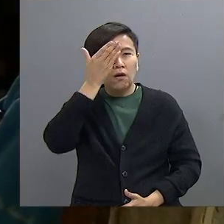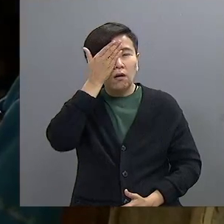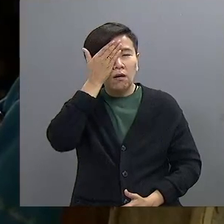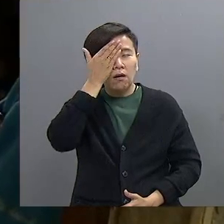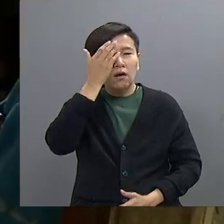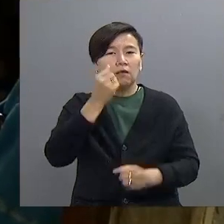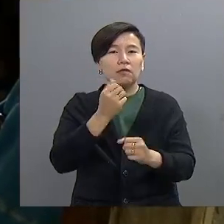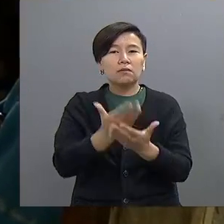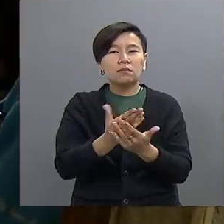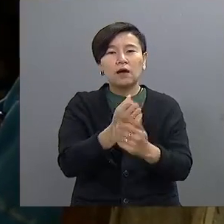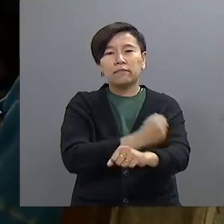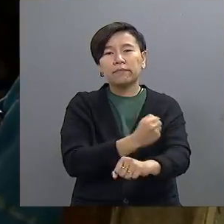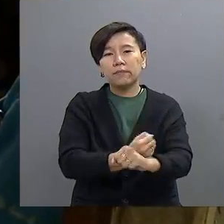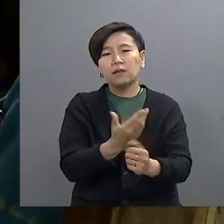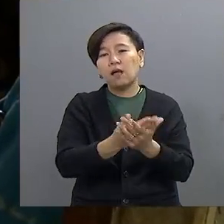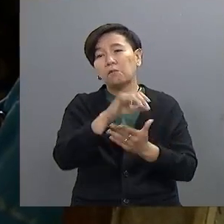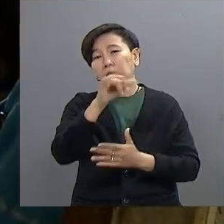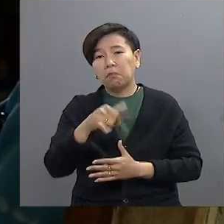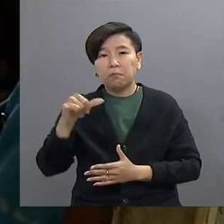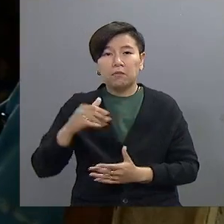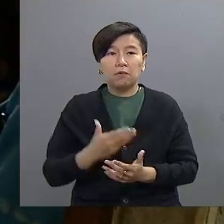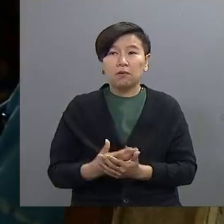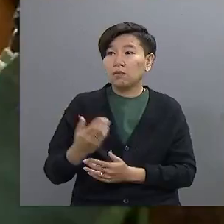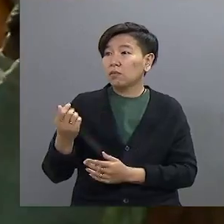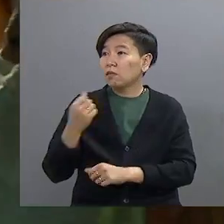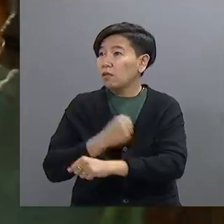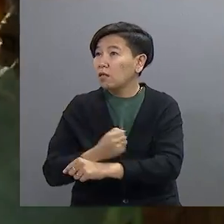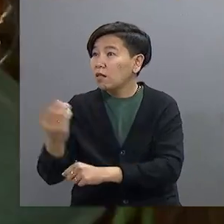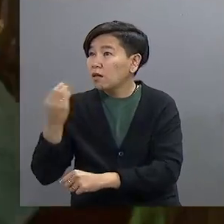ไม่แน่นอนบางวันไม่มีคนจ้างก็ไม่มีเงินเลยสักบา